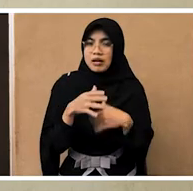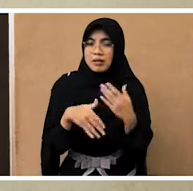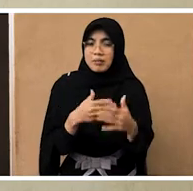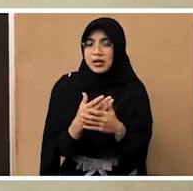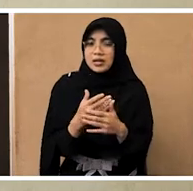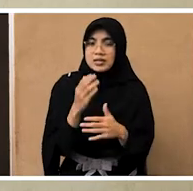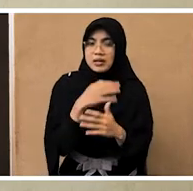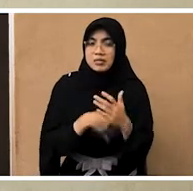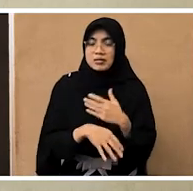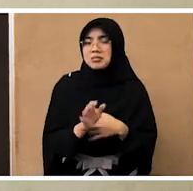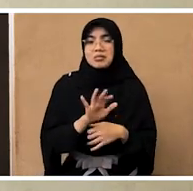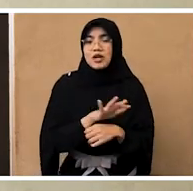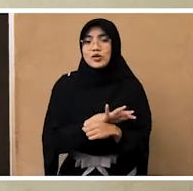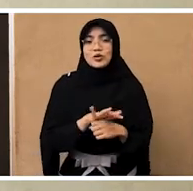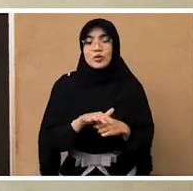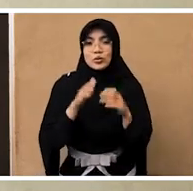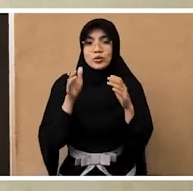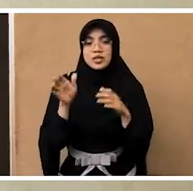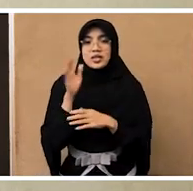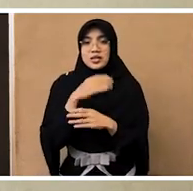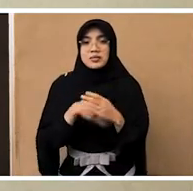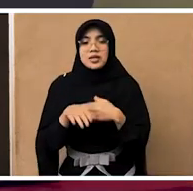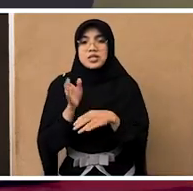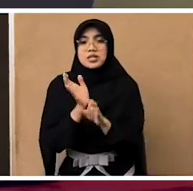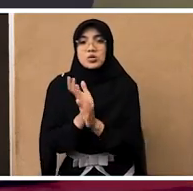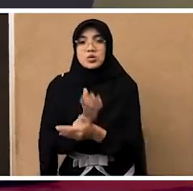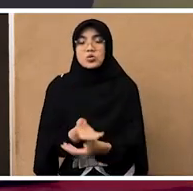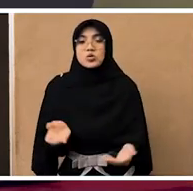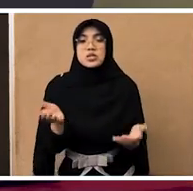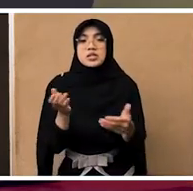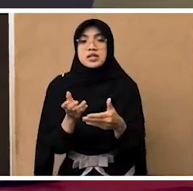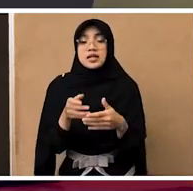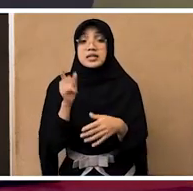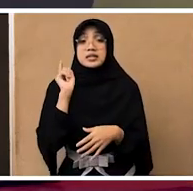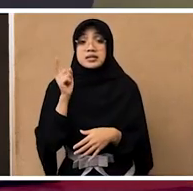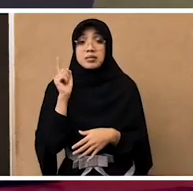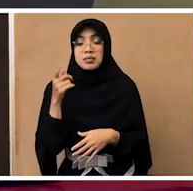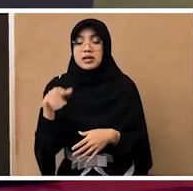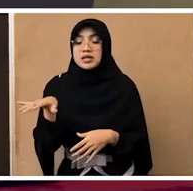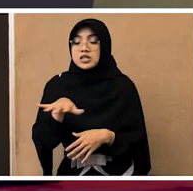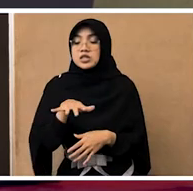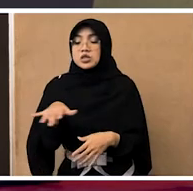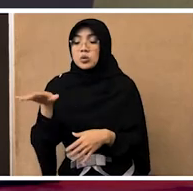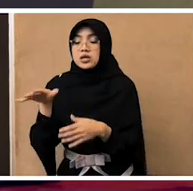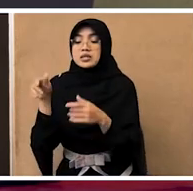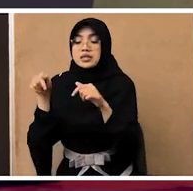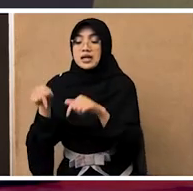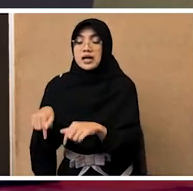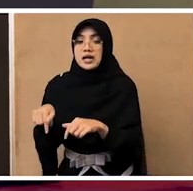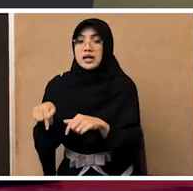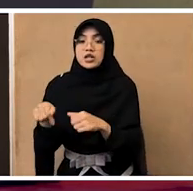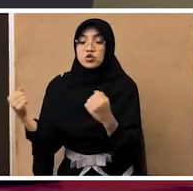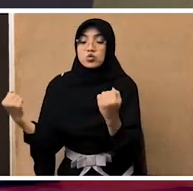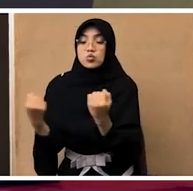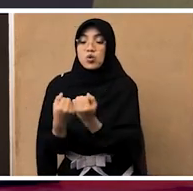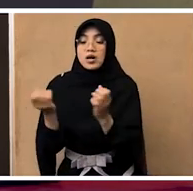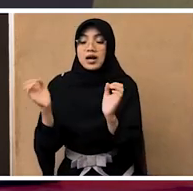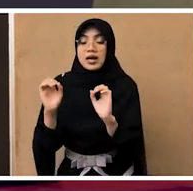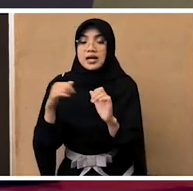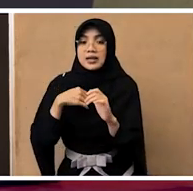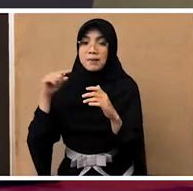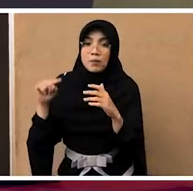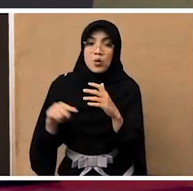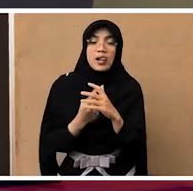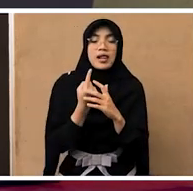di penyandang disabilitas terutama penyandang disabilitas sosial gitu karena keadaannya sekarang memang ketiadaan support kita harus